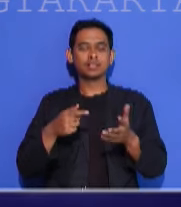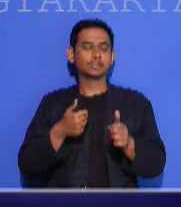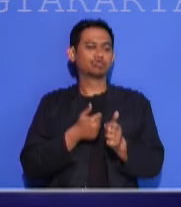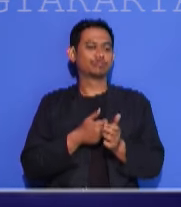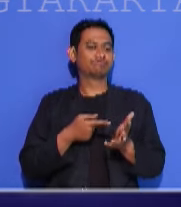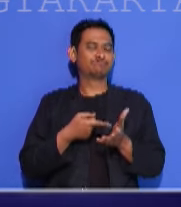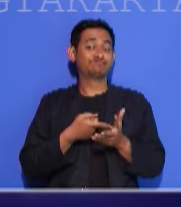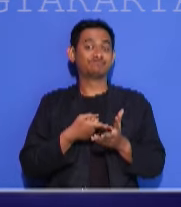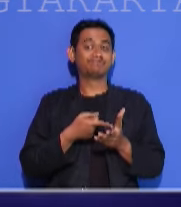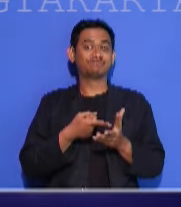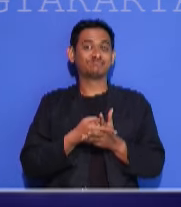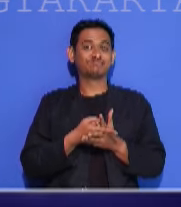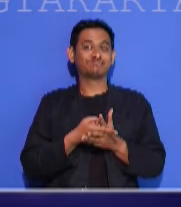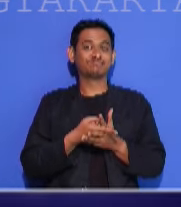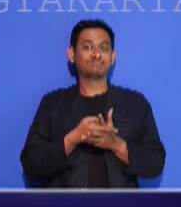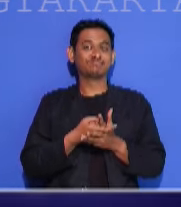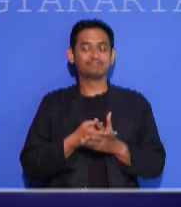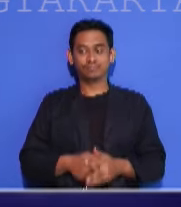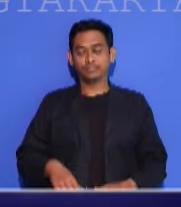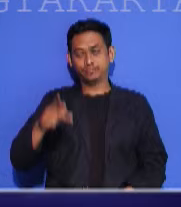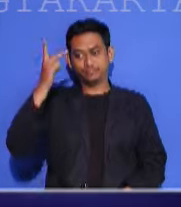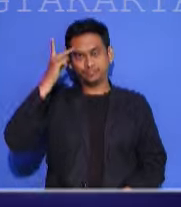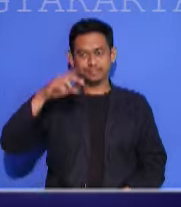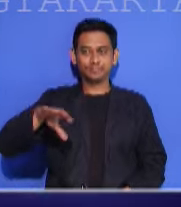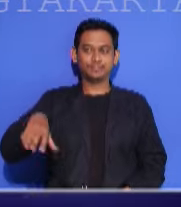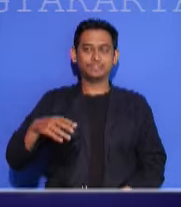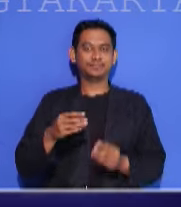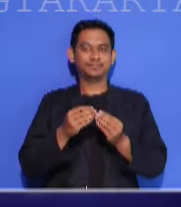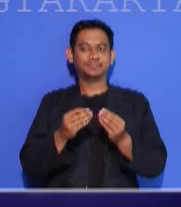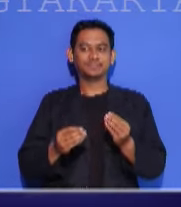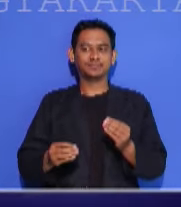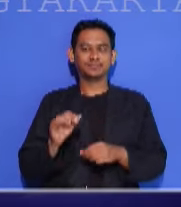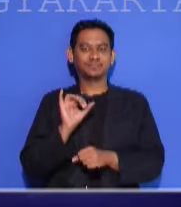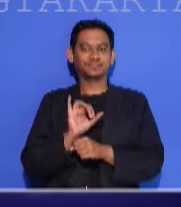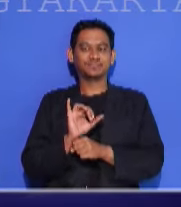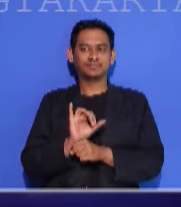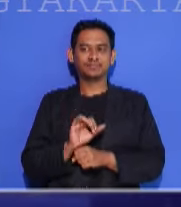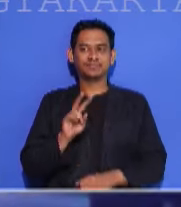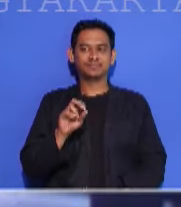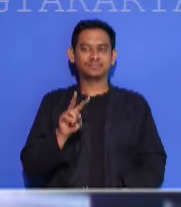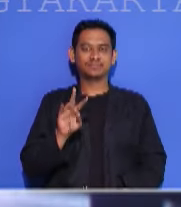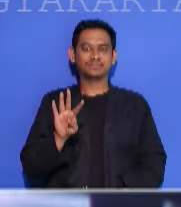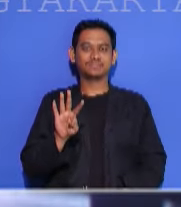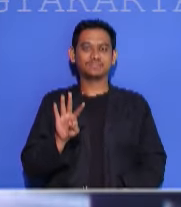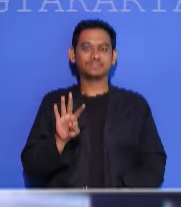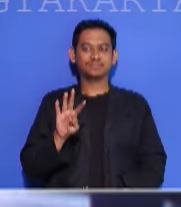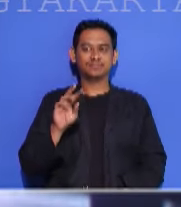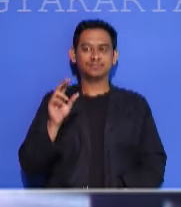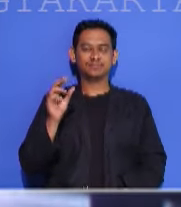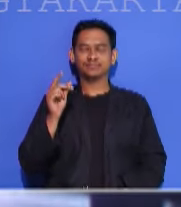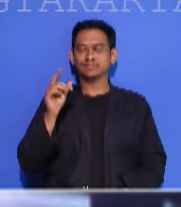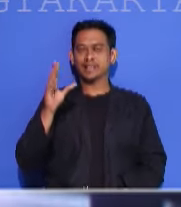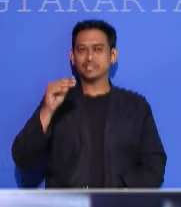umum Kepala Daerah dan Wakil Kepala Daerah Kota Yogyakarta 2024 Rabu pagi. Raja Keraton Yogyakarta